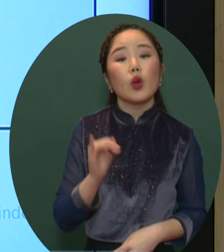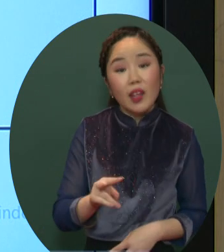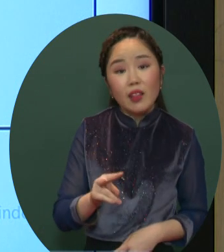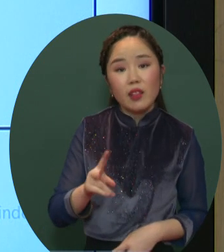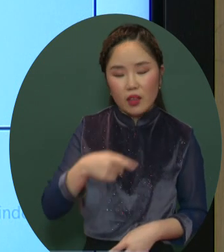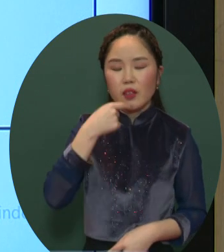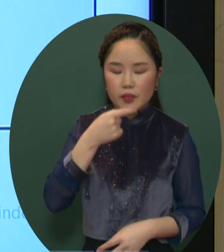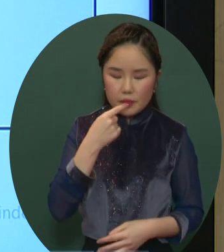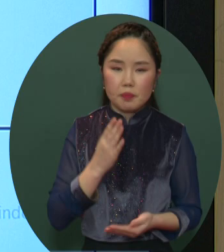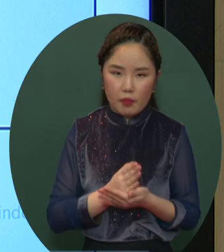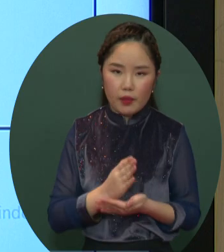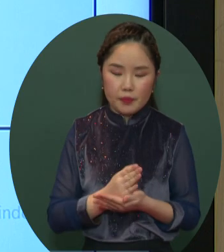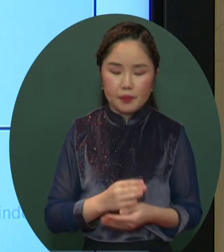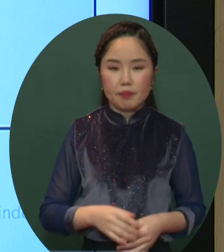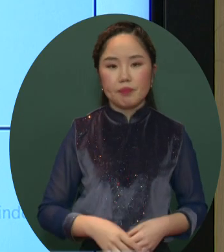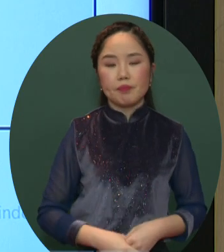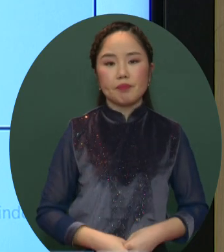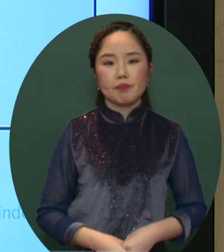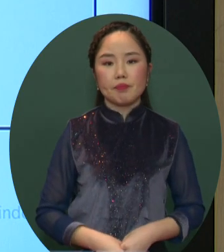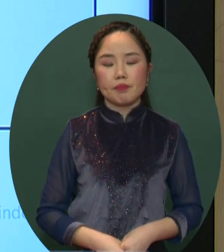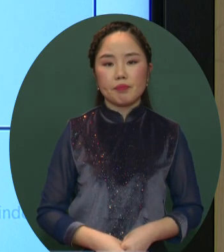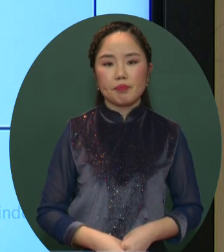монголчууд нүгэл гэж хэлдэг байх нэ.